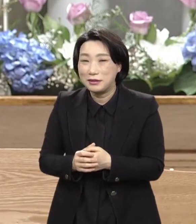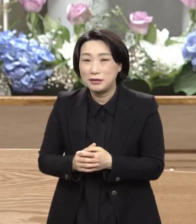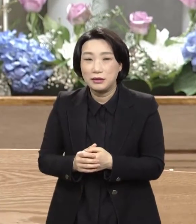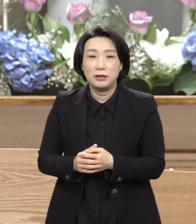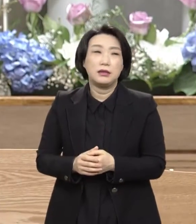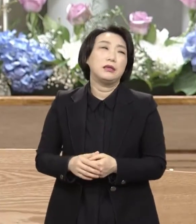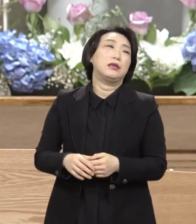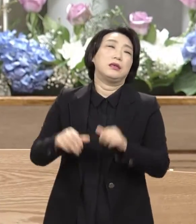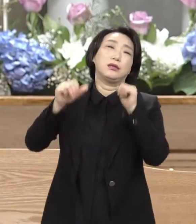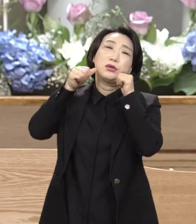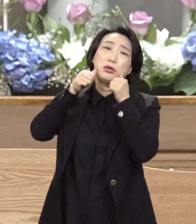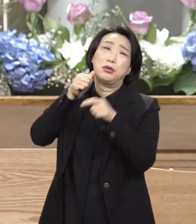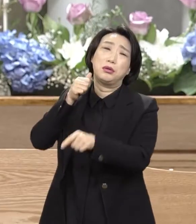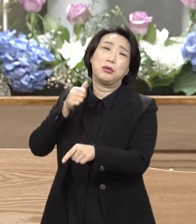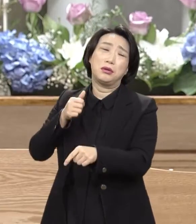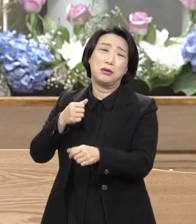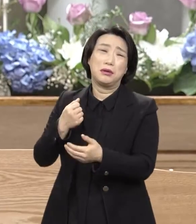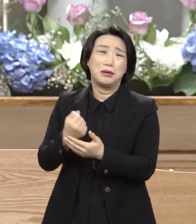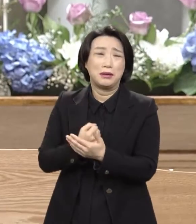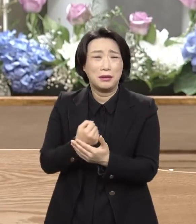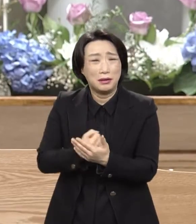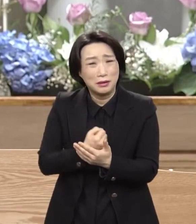이런 조롱이 세상에 어디 있어. 어?